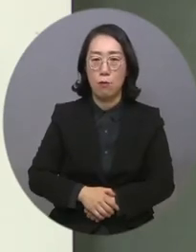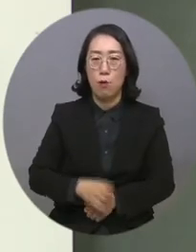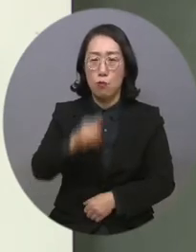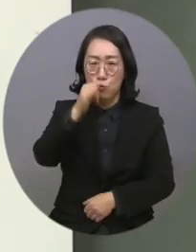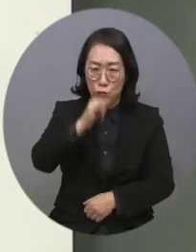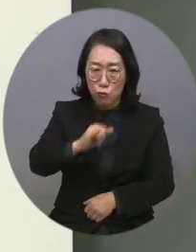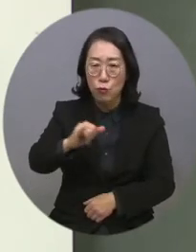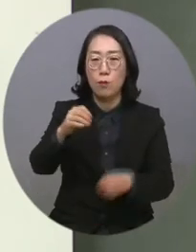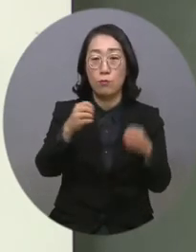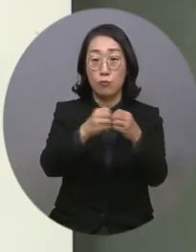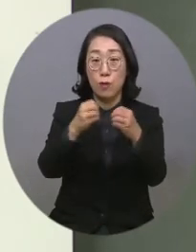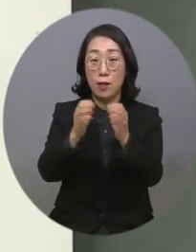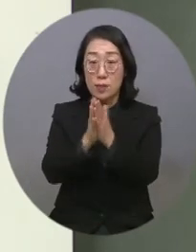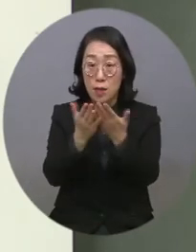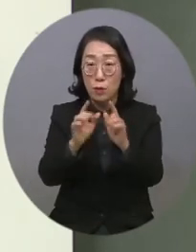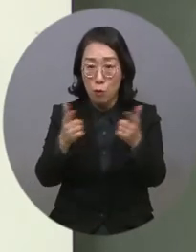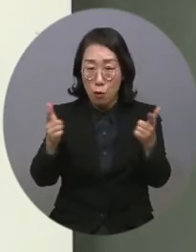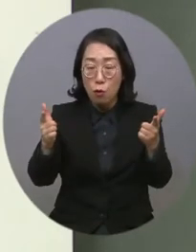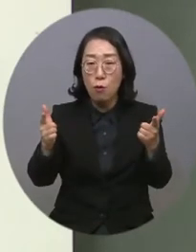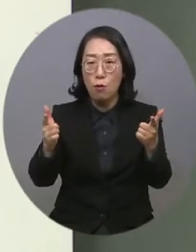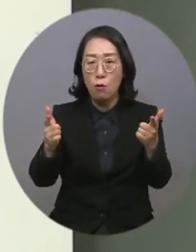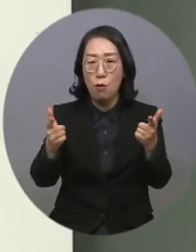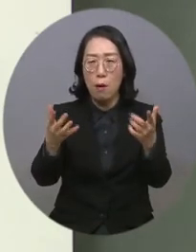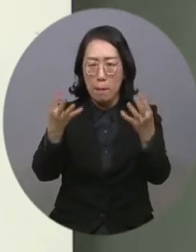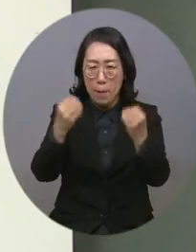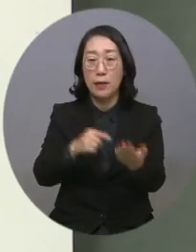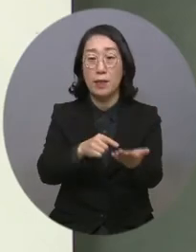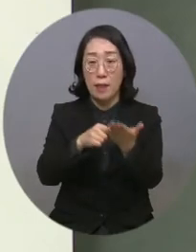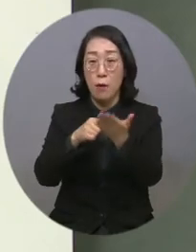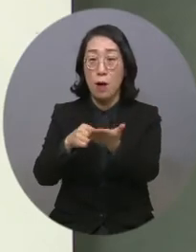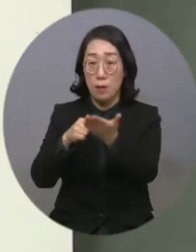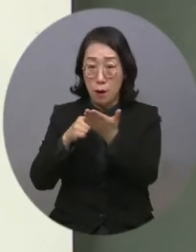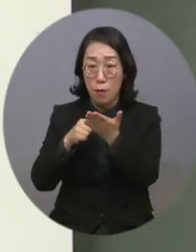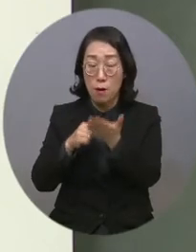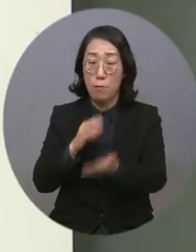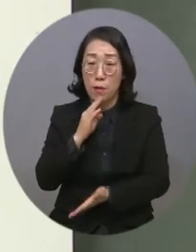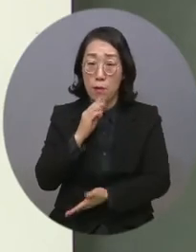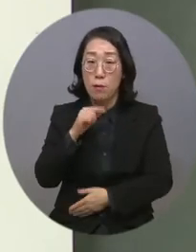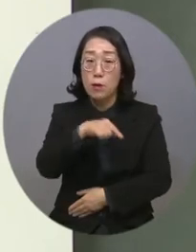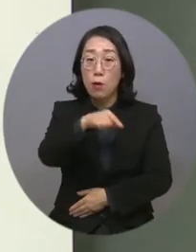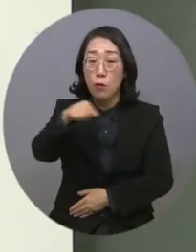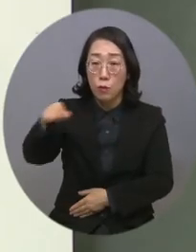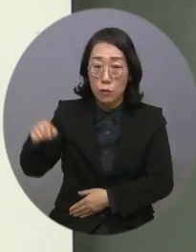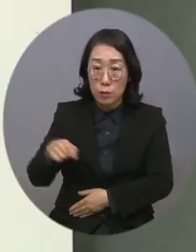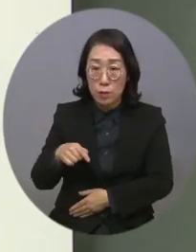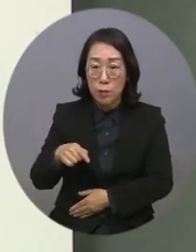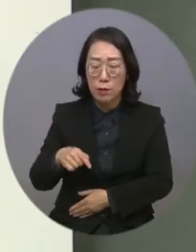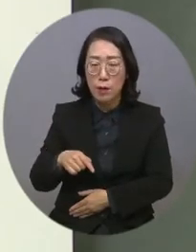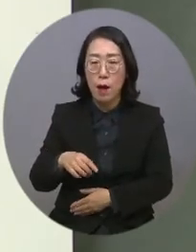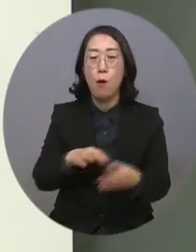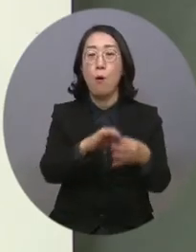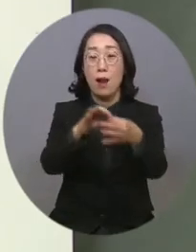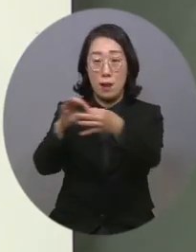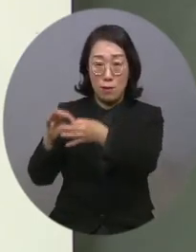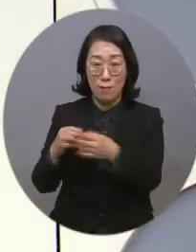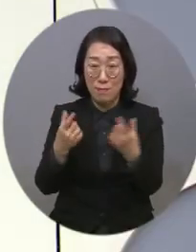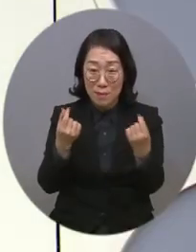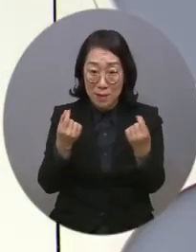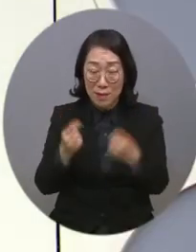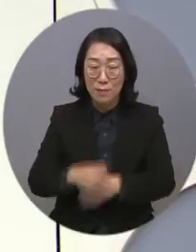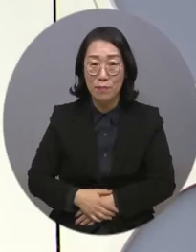훌륭한 문학서적이 국내에 참 본물 터지듯이 들어오고 그게 다 그 연관성이 있는 거 아니겠습니까? 맞습니다. 예,